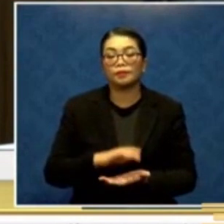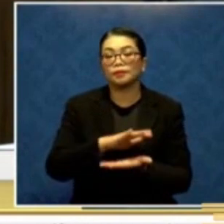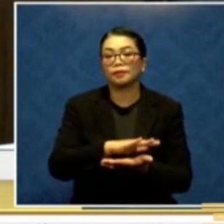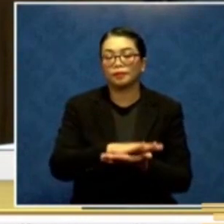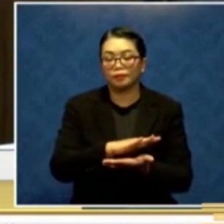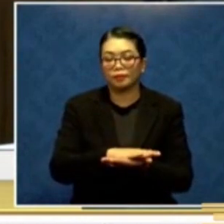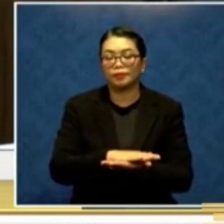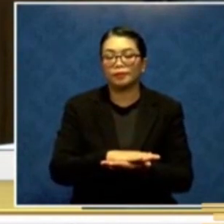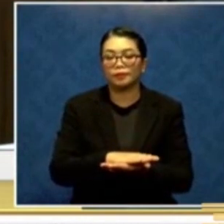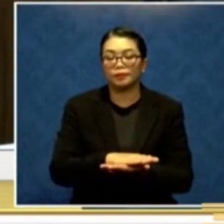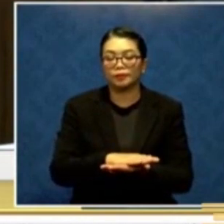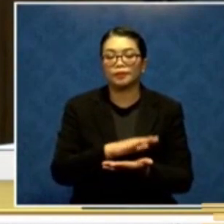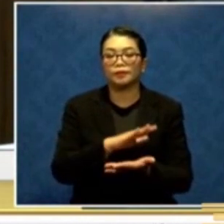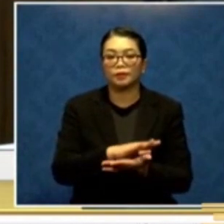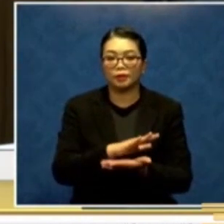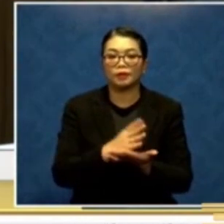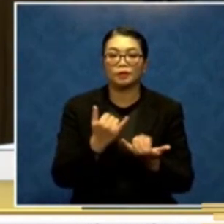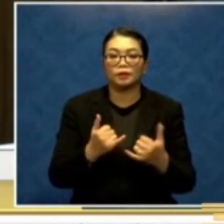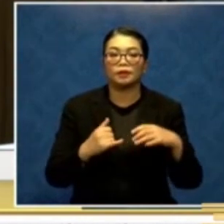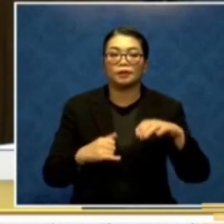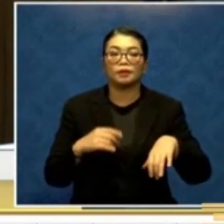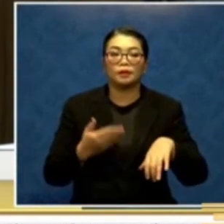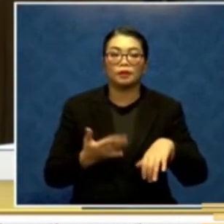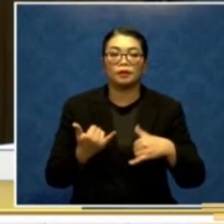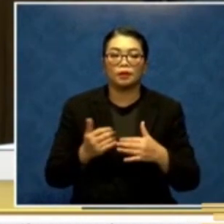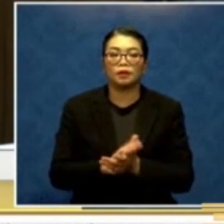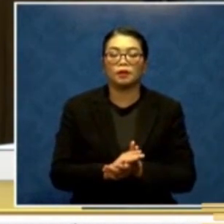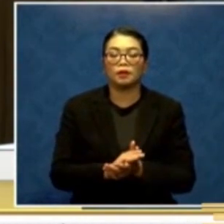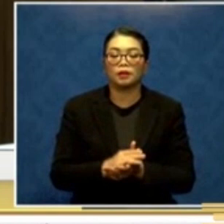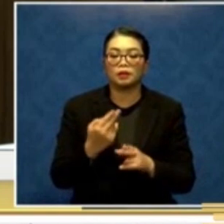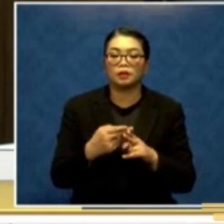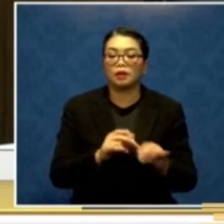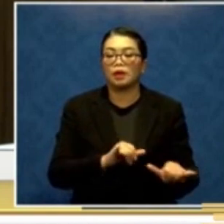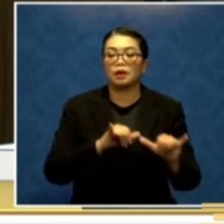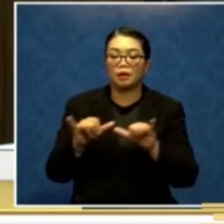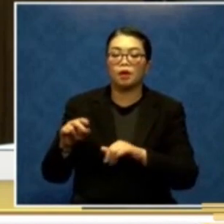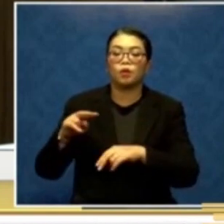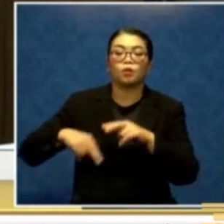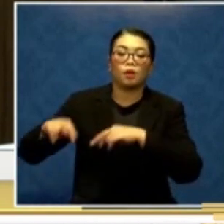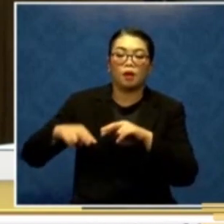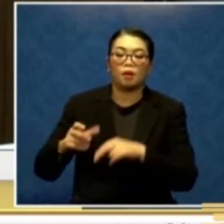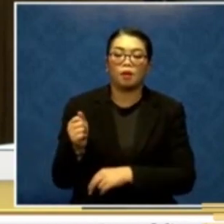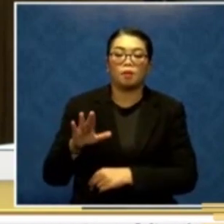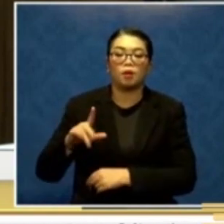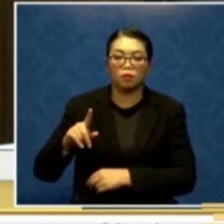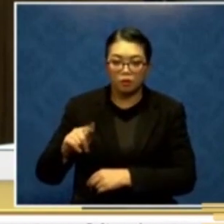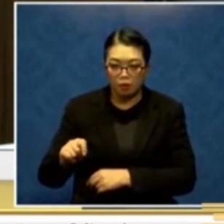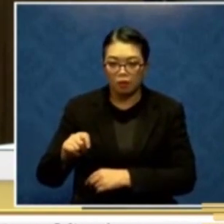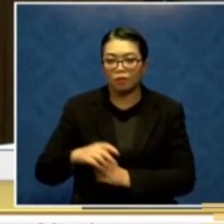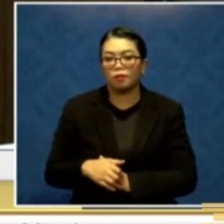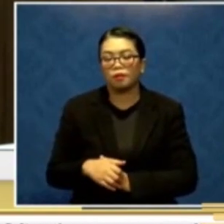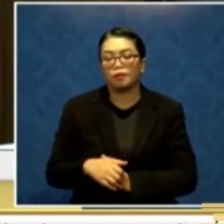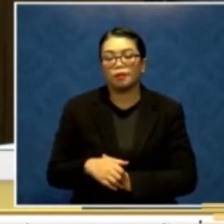ยนผ่านisanฤนorablep บัคล้า ซึ่ขณะนี้นี่ได้ถกถายโอนไปอยู่ในความดูแลขององการ dominated สวตำน yang ermêrtd